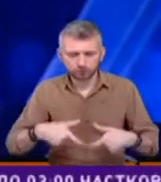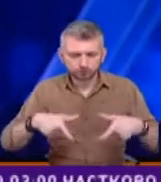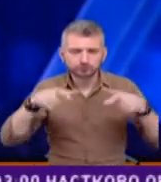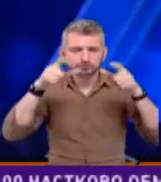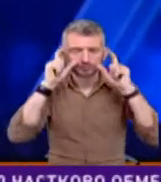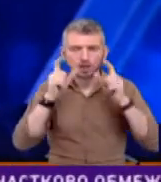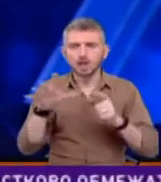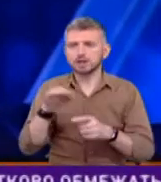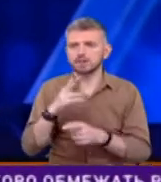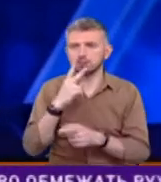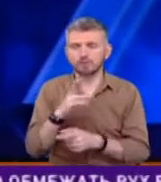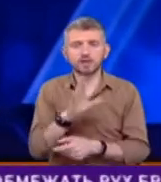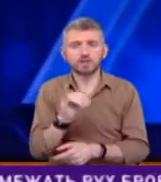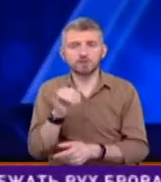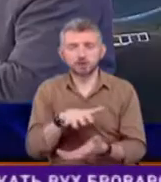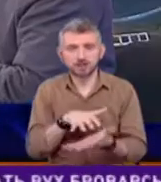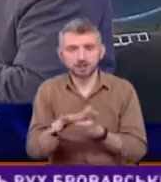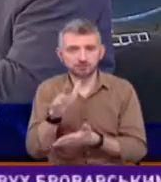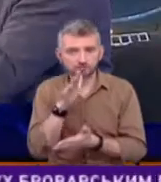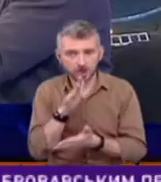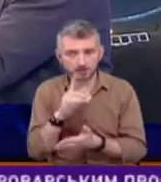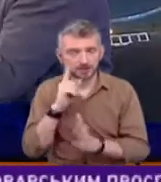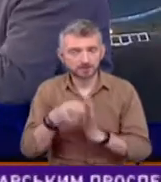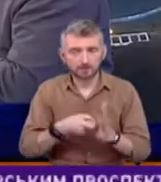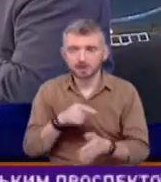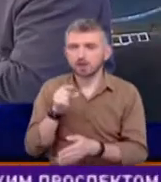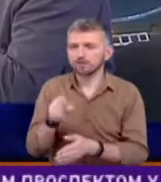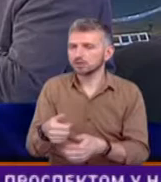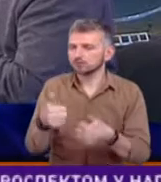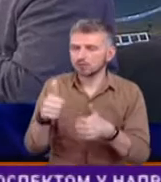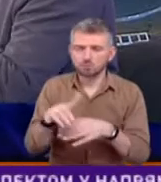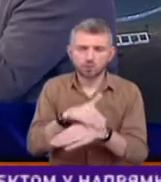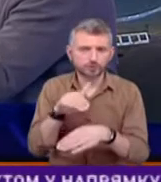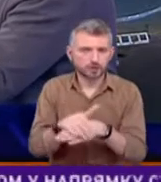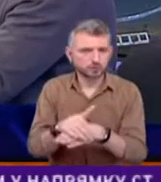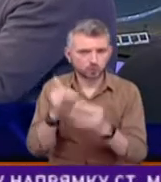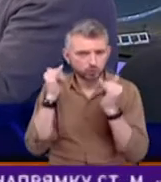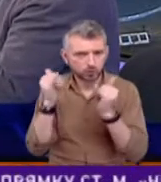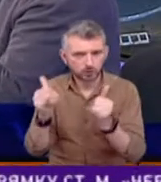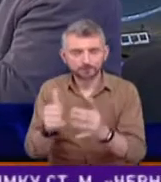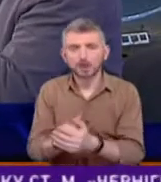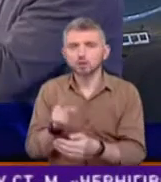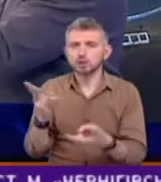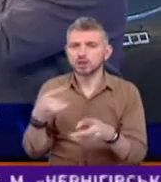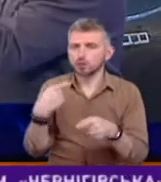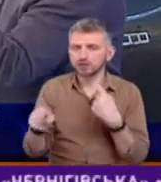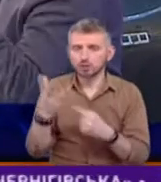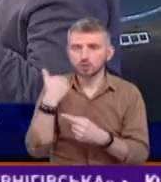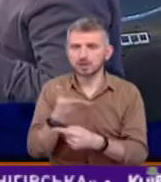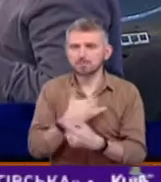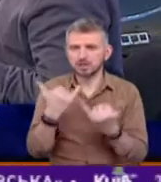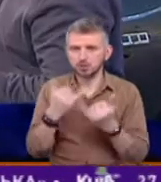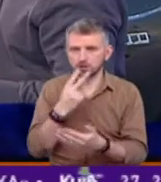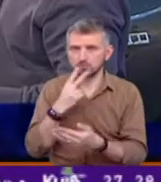Що не всі бачать. Але Валерій Іванович витратив час і правильно. Знався. І він великий молодець, йому респект. Але тут треба розрізняти. Коли ми на сьогодні